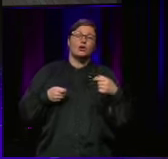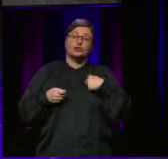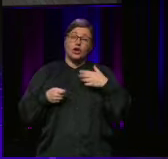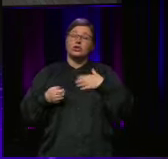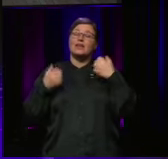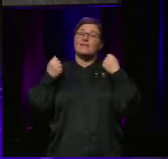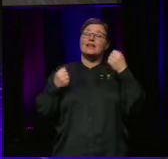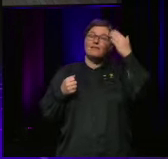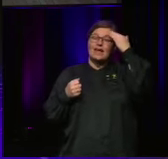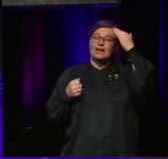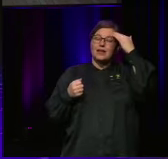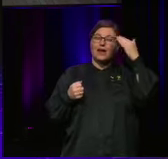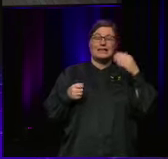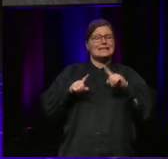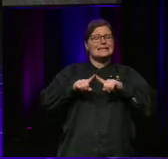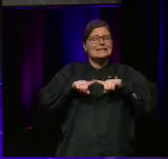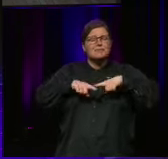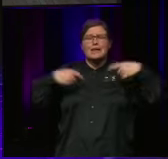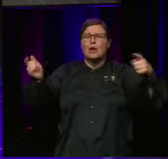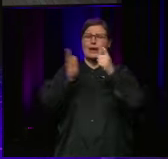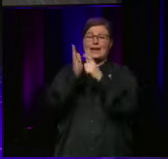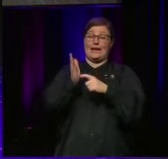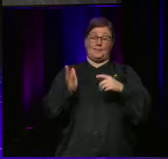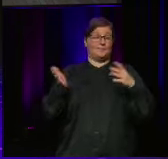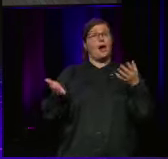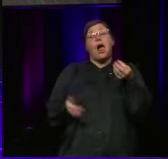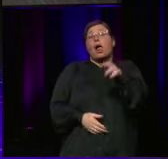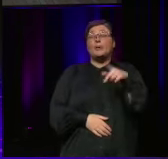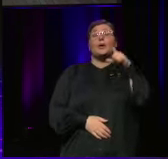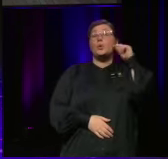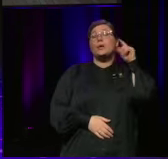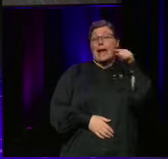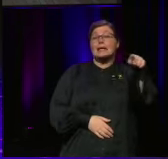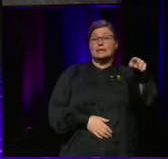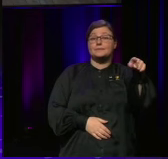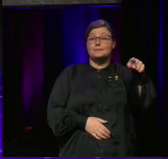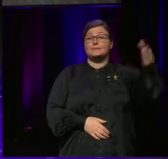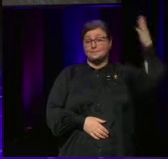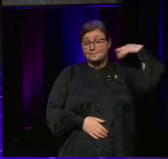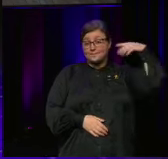att vilka regler vi än har. I Ungern till exempel så fick ju